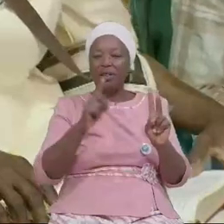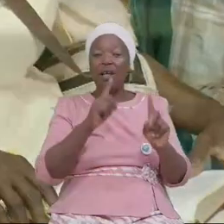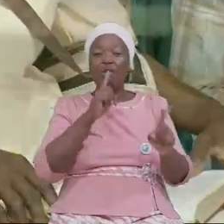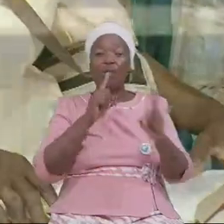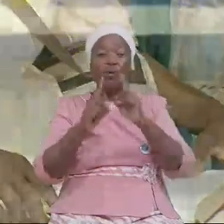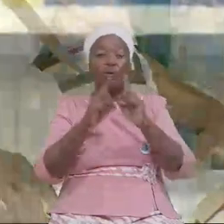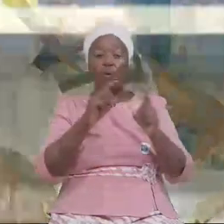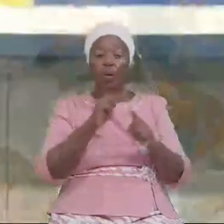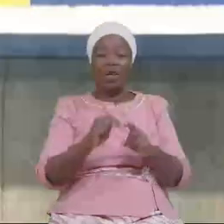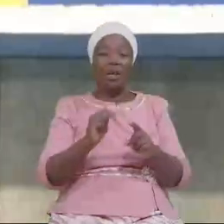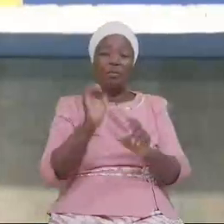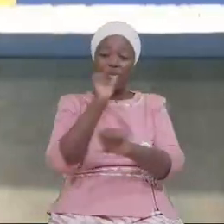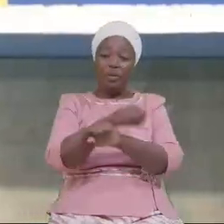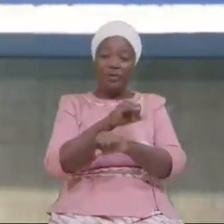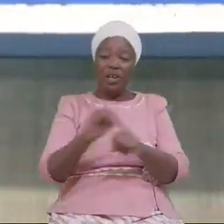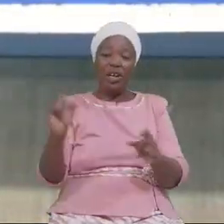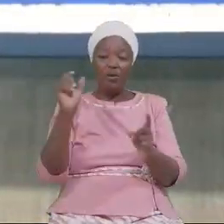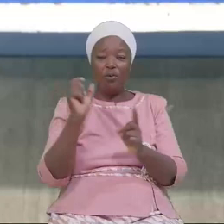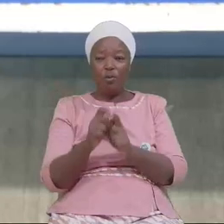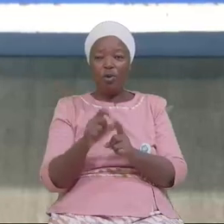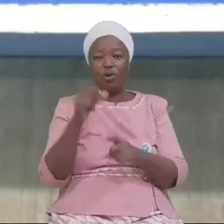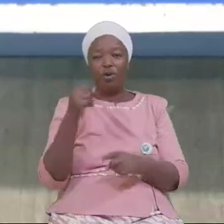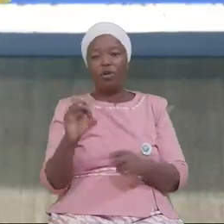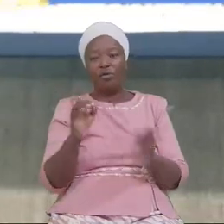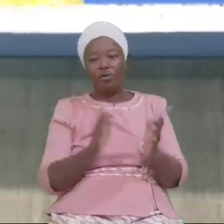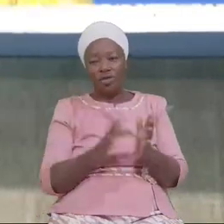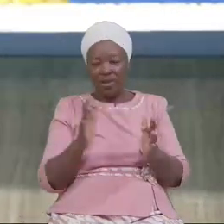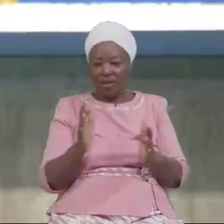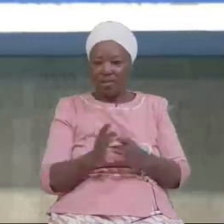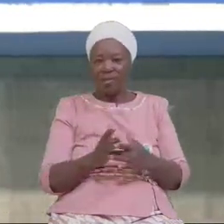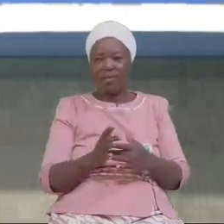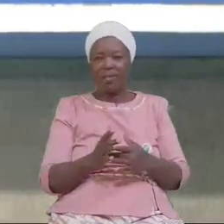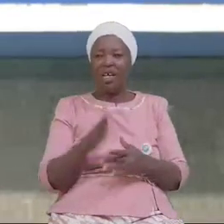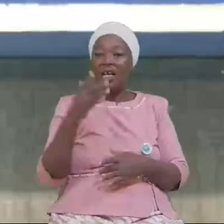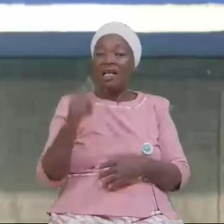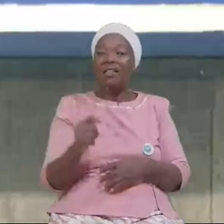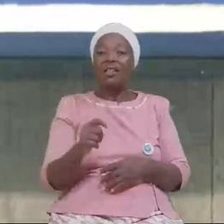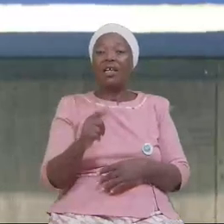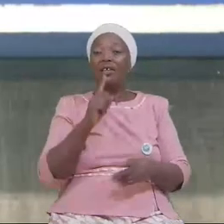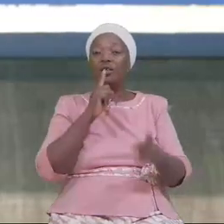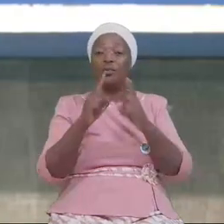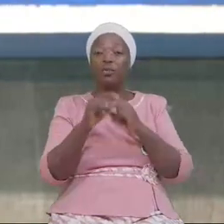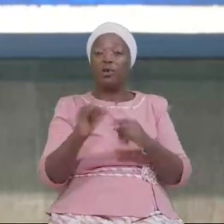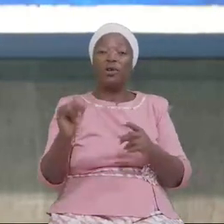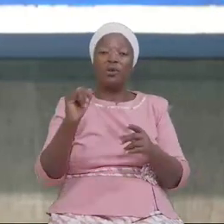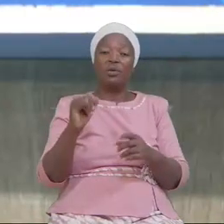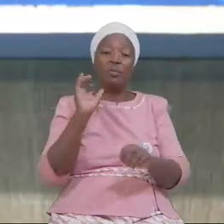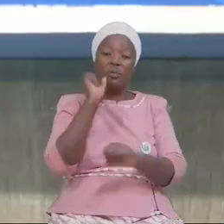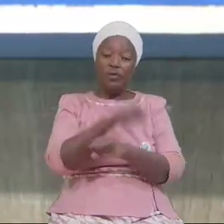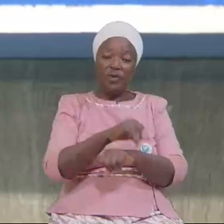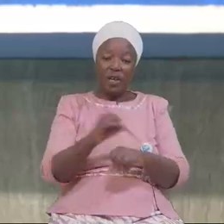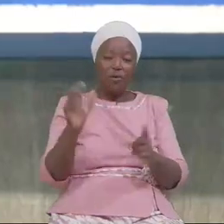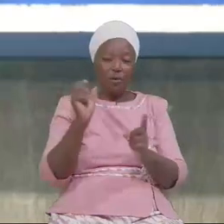La parole dominante déclarée de Jésus. La parole dominante déclarée